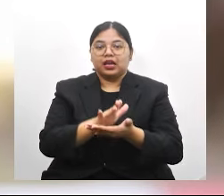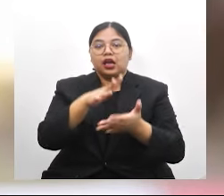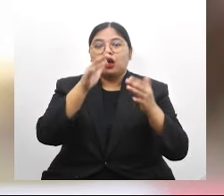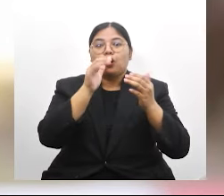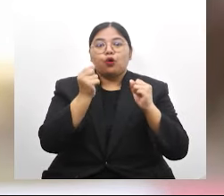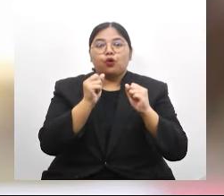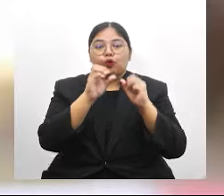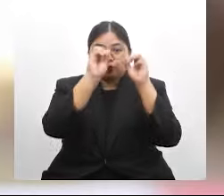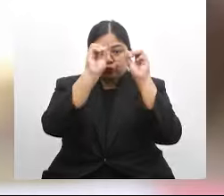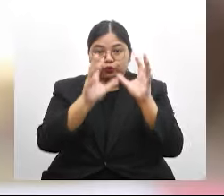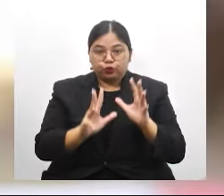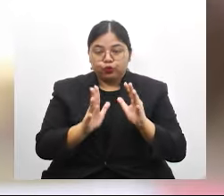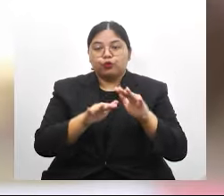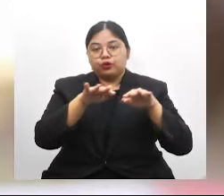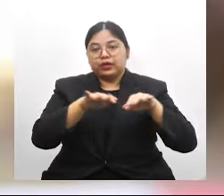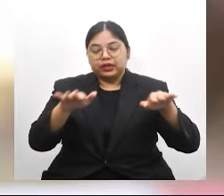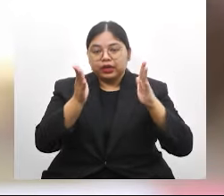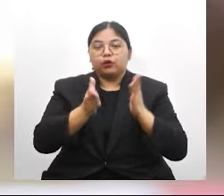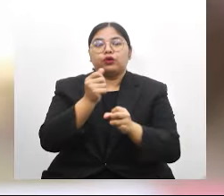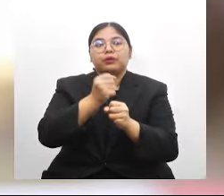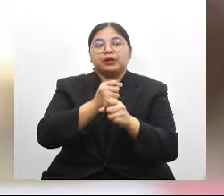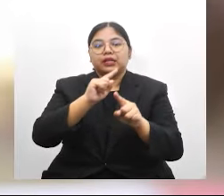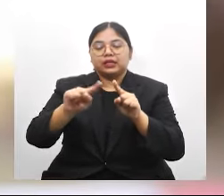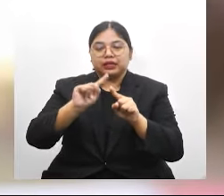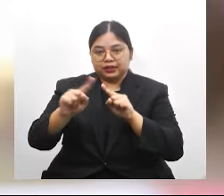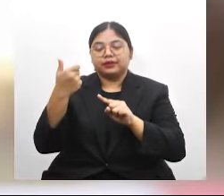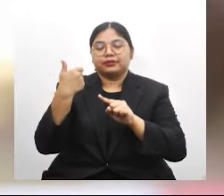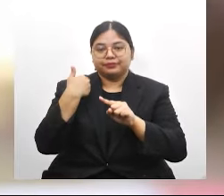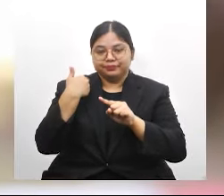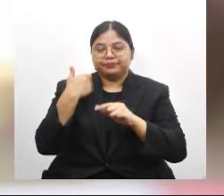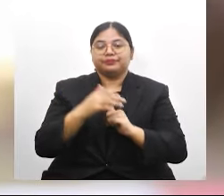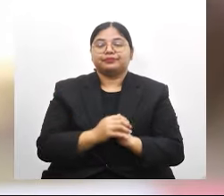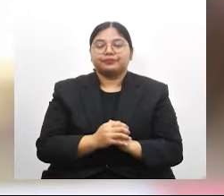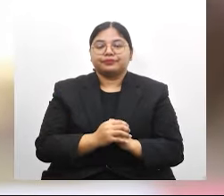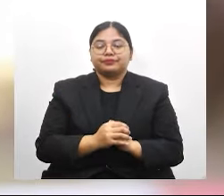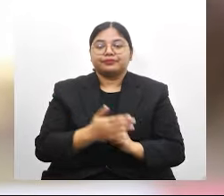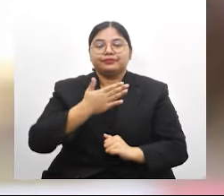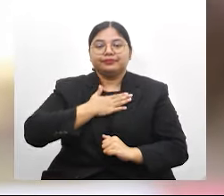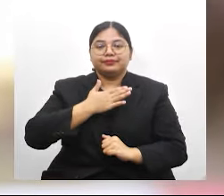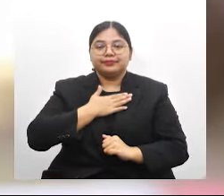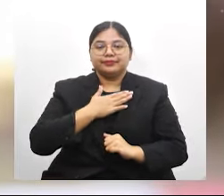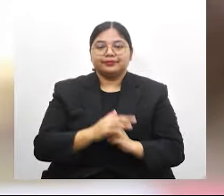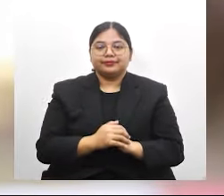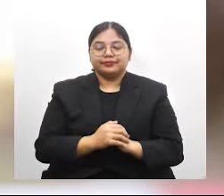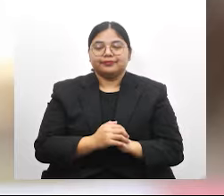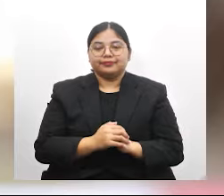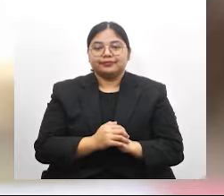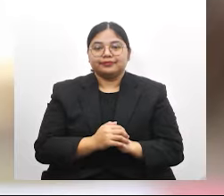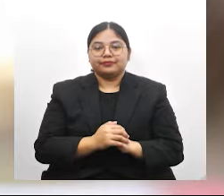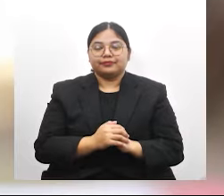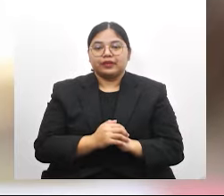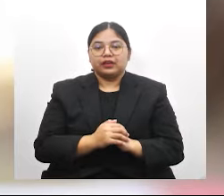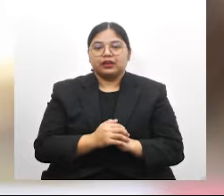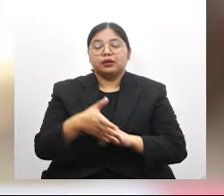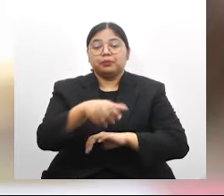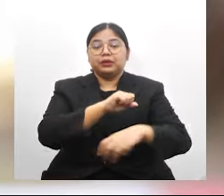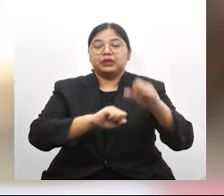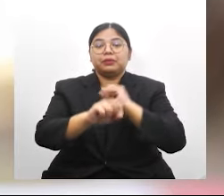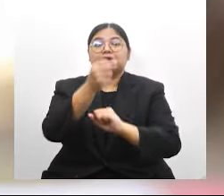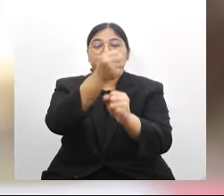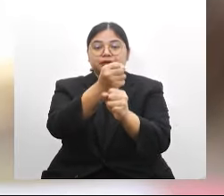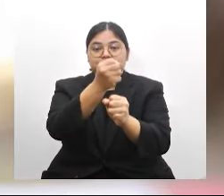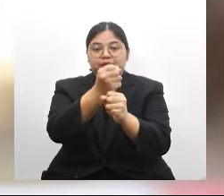ทางการศึกษาจำนวน 21คนนะคะสำหรับเ่อตัวดิฉันเองนะคะได้เคยมาปฏิบัติหน้าที่ในฐานะของ